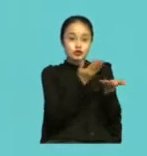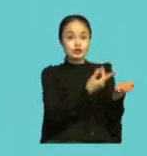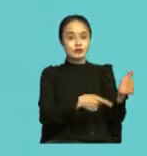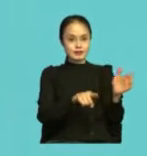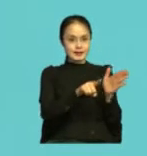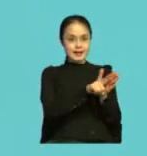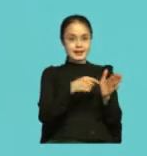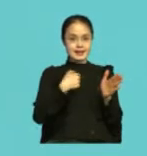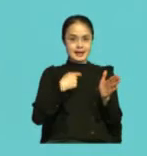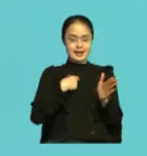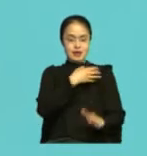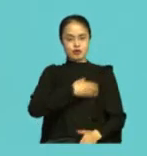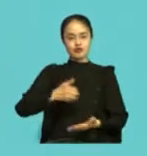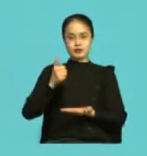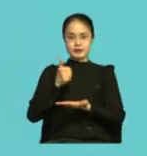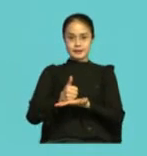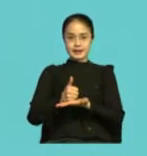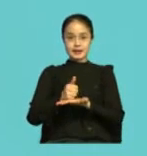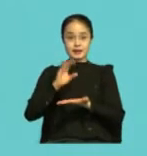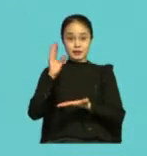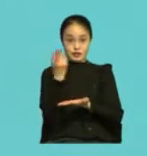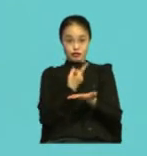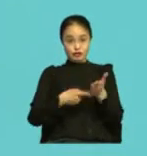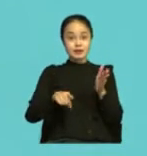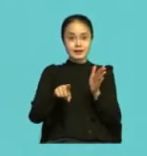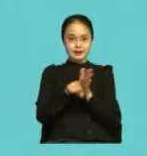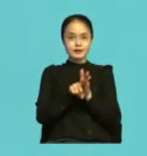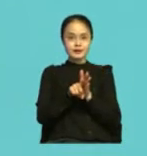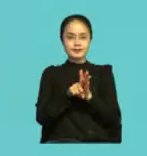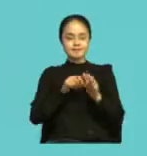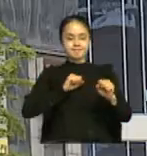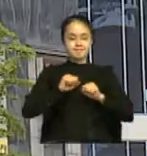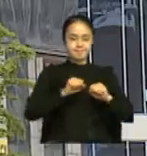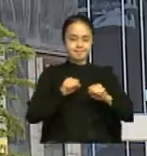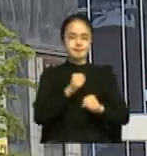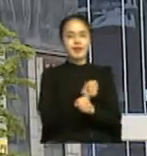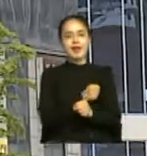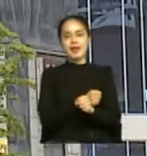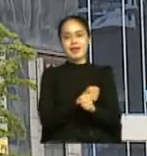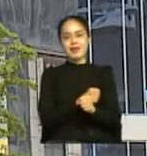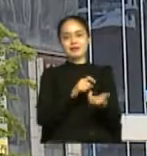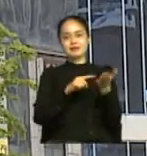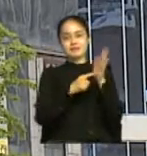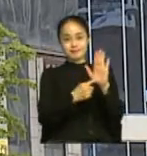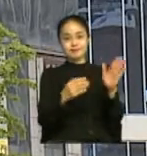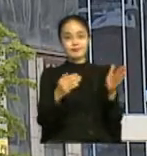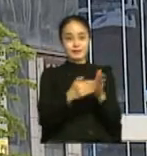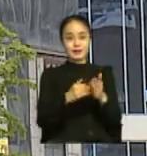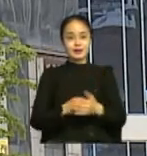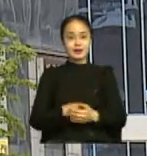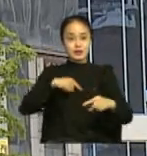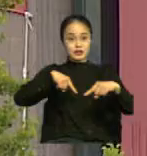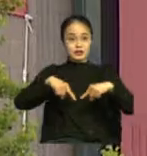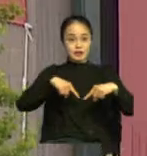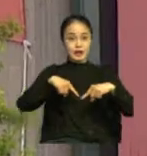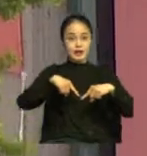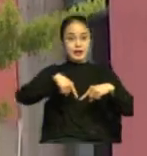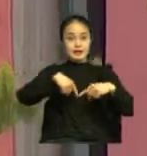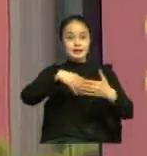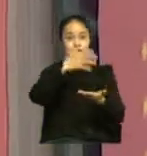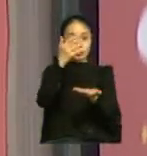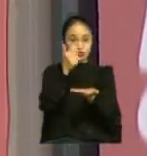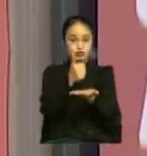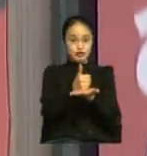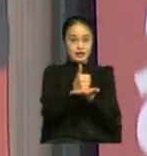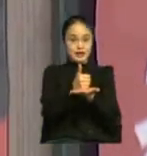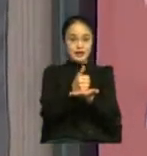강남만의 고유한 바른 상식을 하나하나 채워나가겠습니다. 기획재정부 국장과 한국자산관리공사